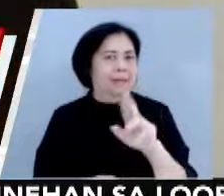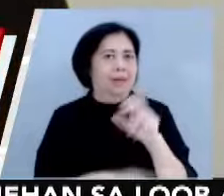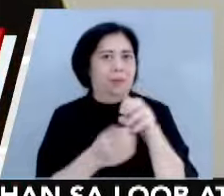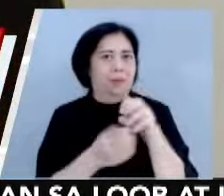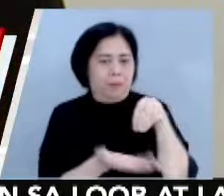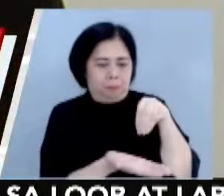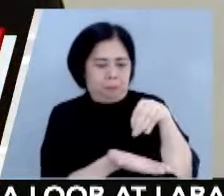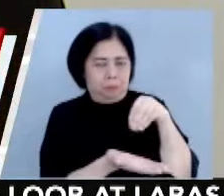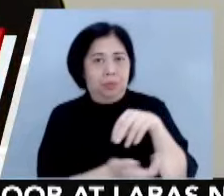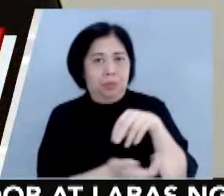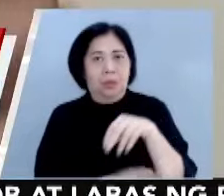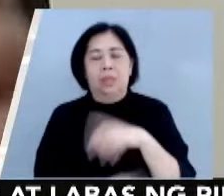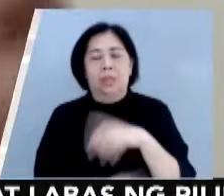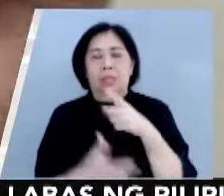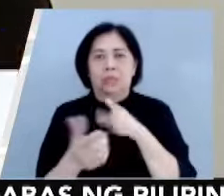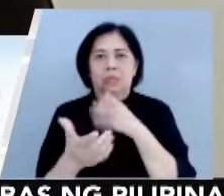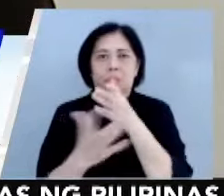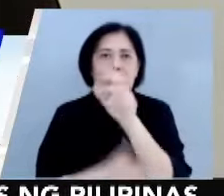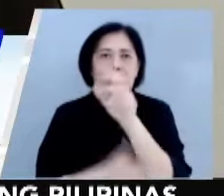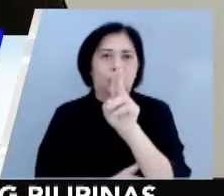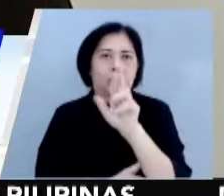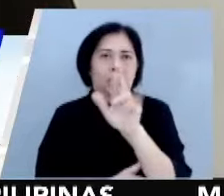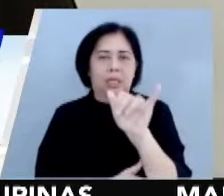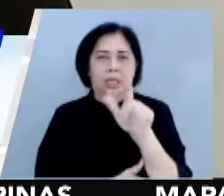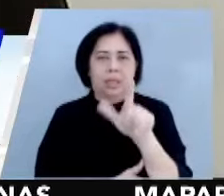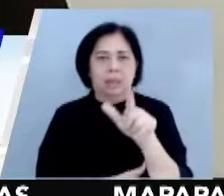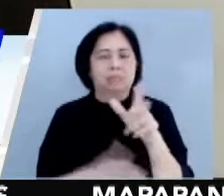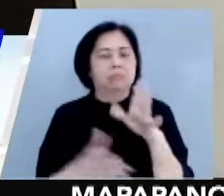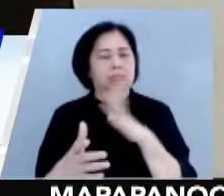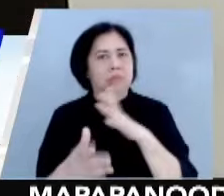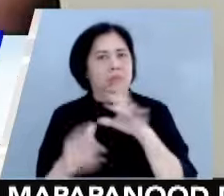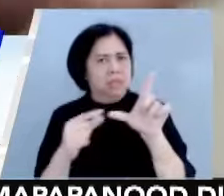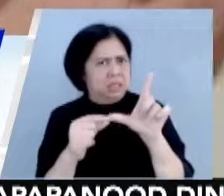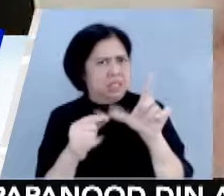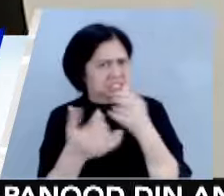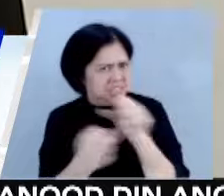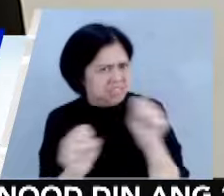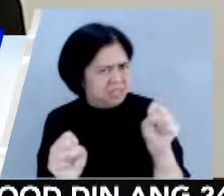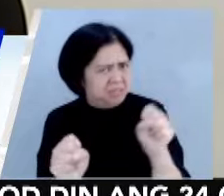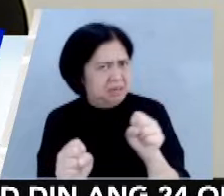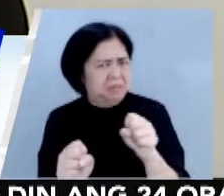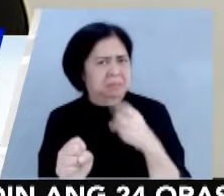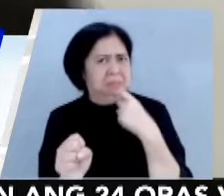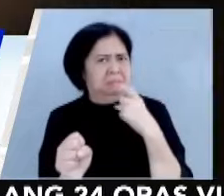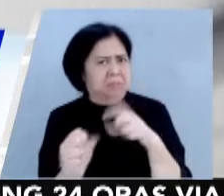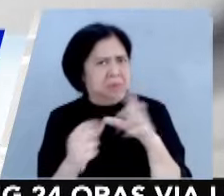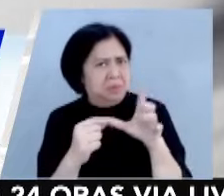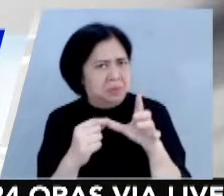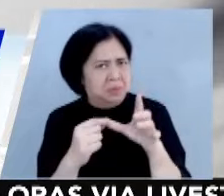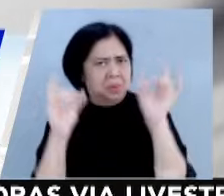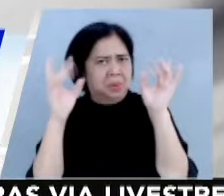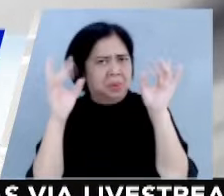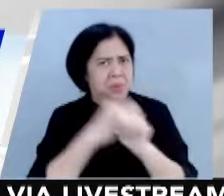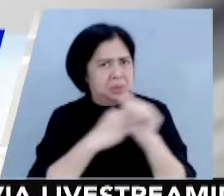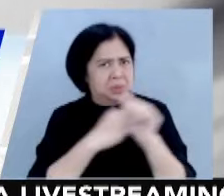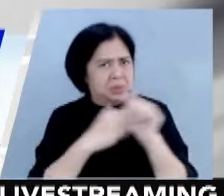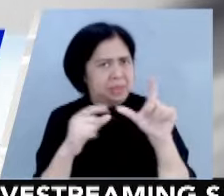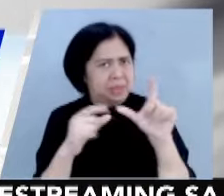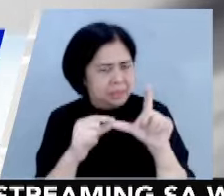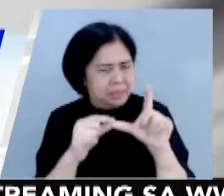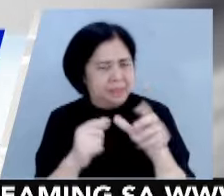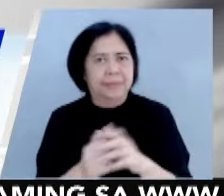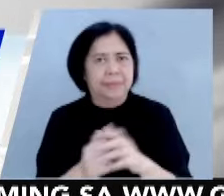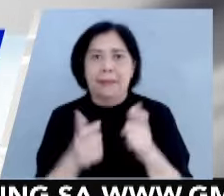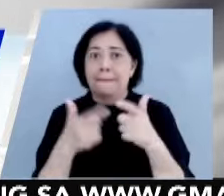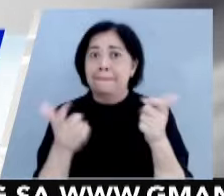URL. Sasabihin po sa inyo ni Who's Call, safe link po ba ito, malicious link, or dangerous link po yon. Malaking tulong din ang bagong